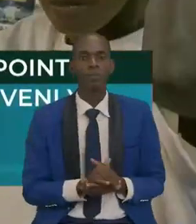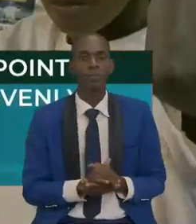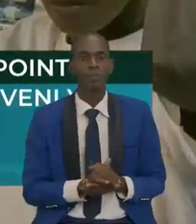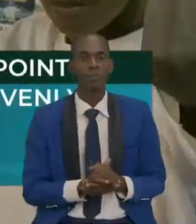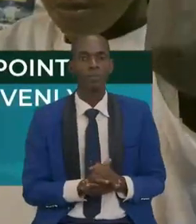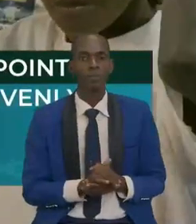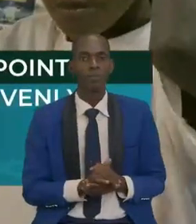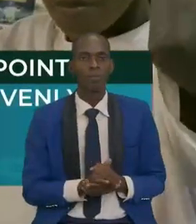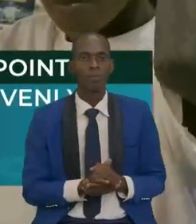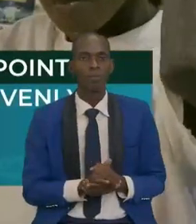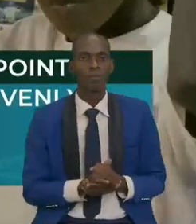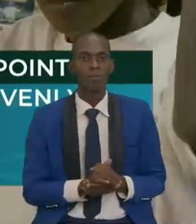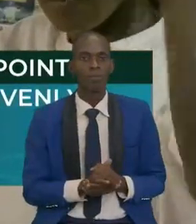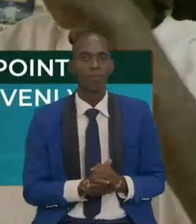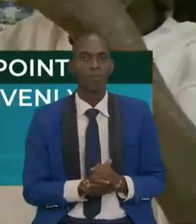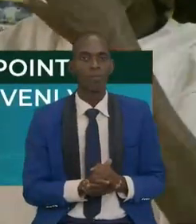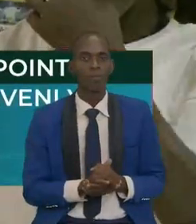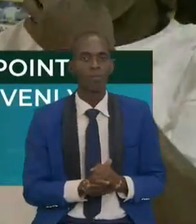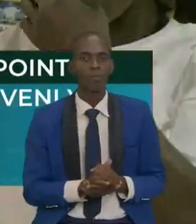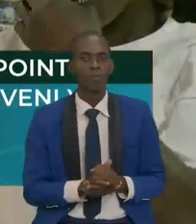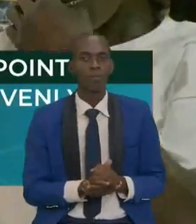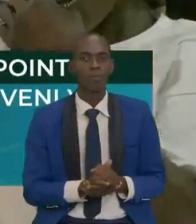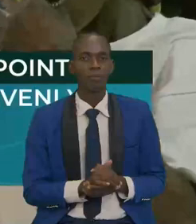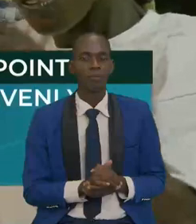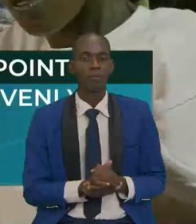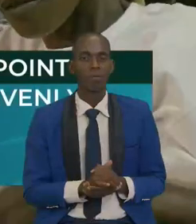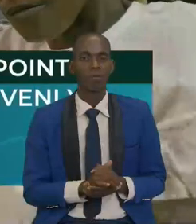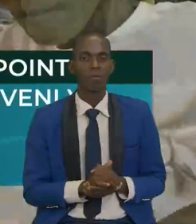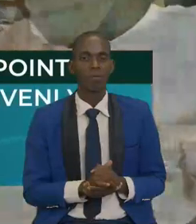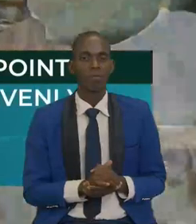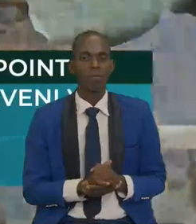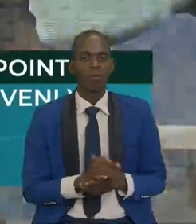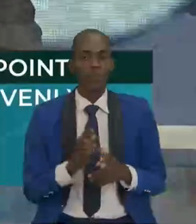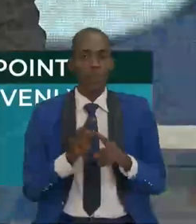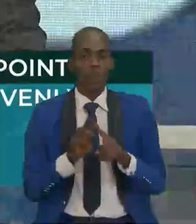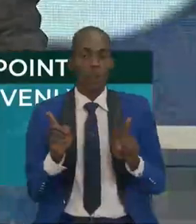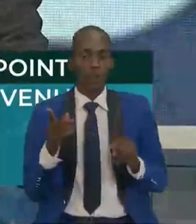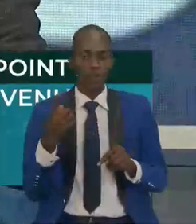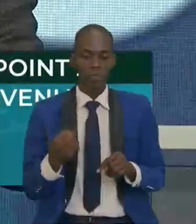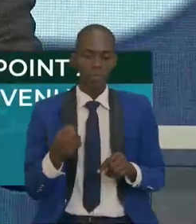à cause de la chose mauvaise là qui passe.